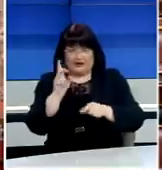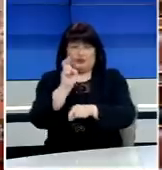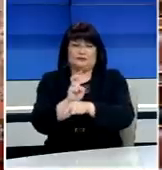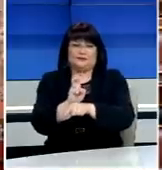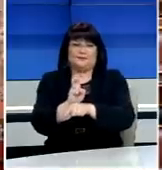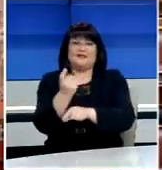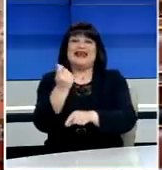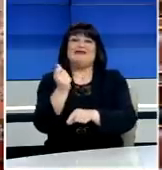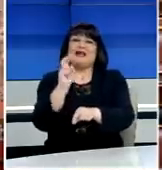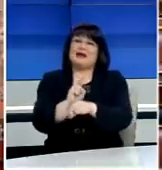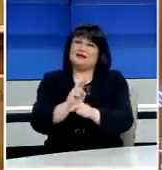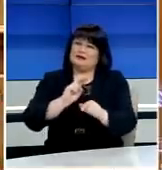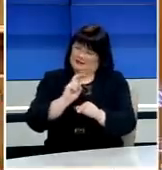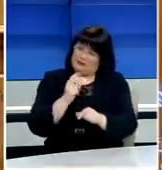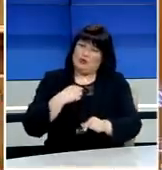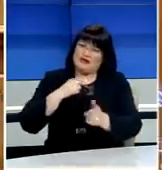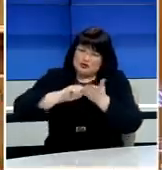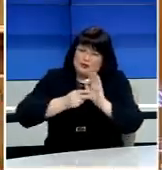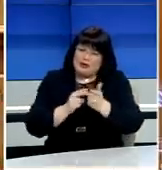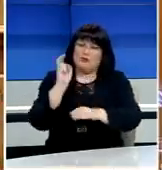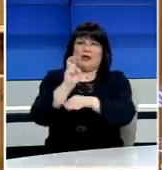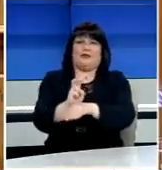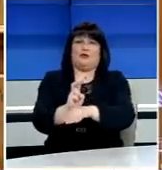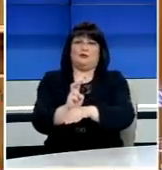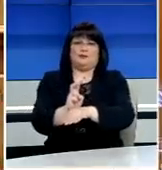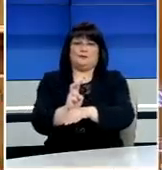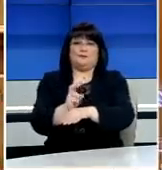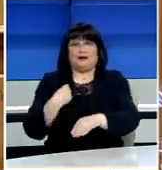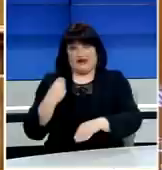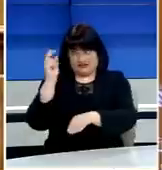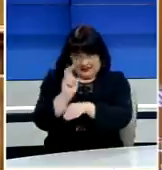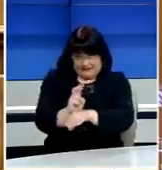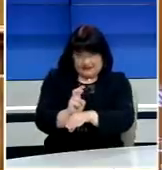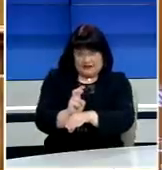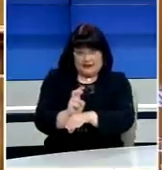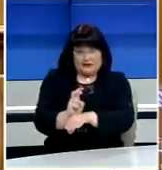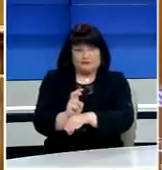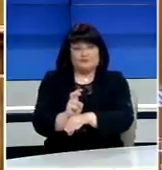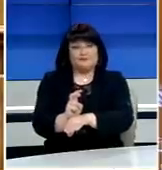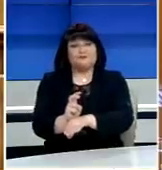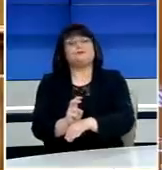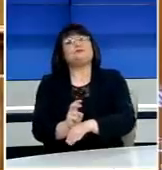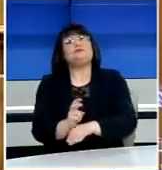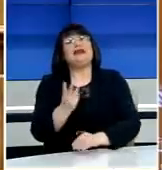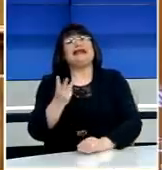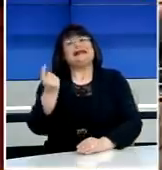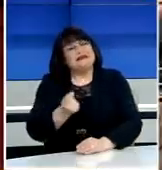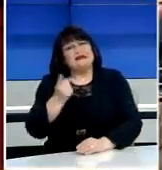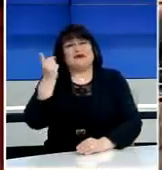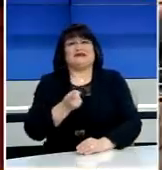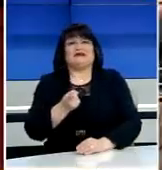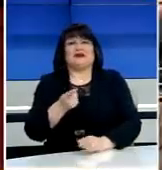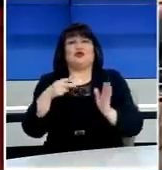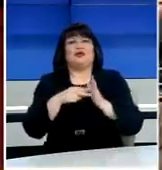δημοσιονομικό χώρο που είχατε, αυτόν που αφήσαμε εμείς, ακόμα και με βάση το 3,5% και για το